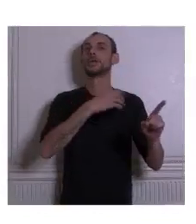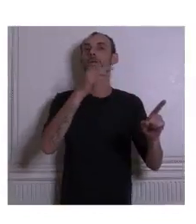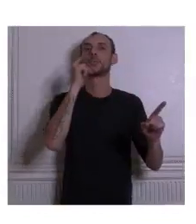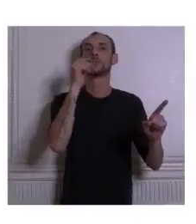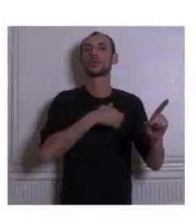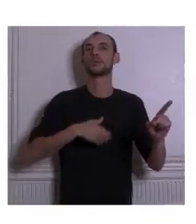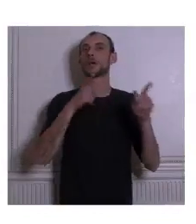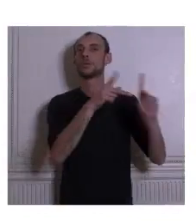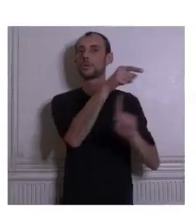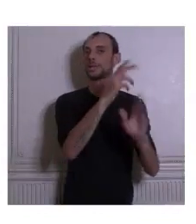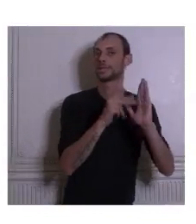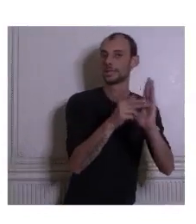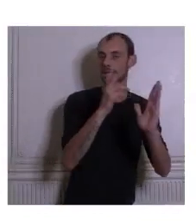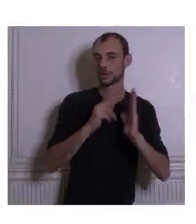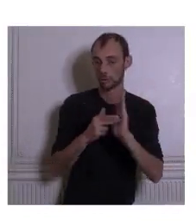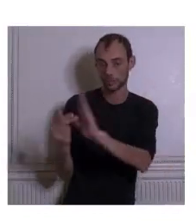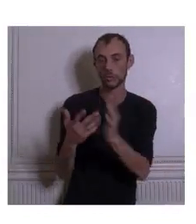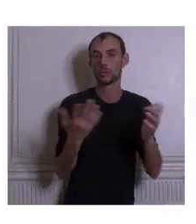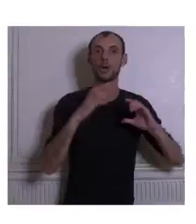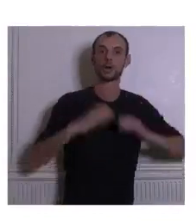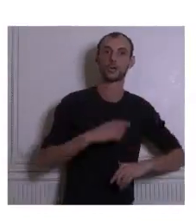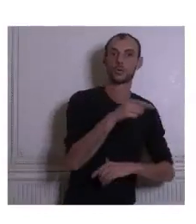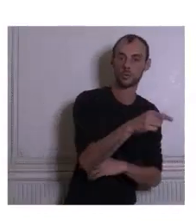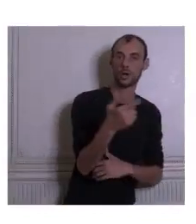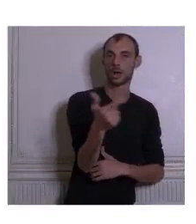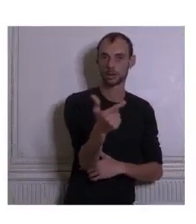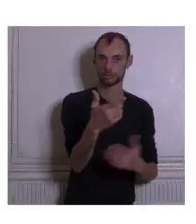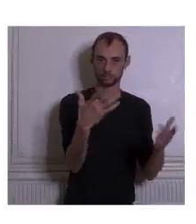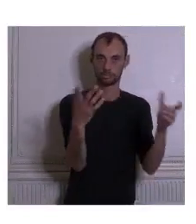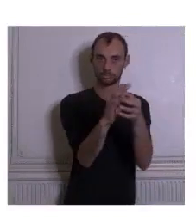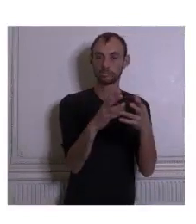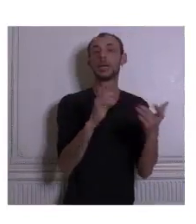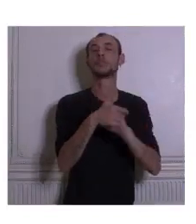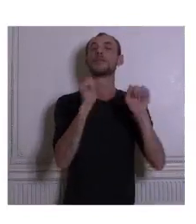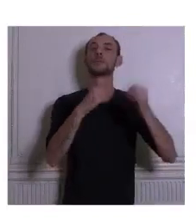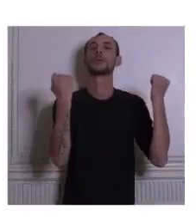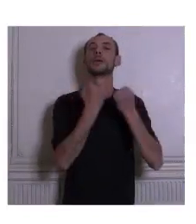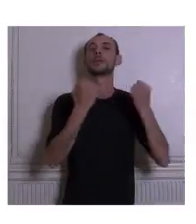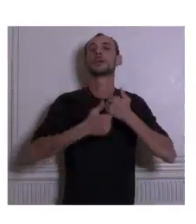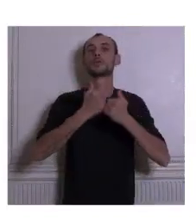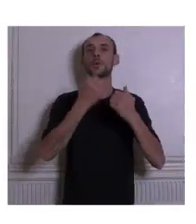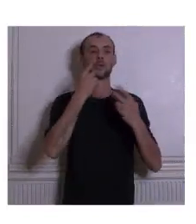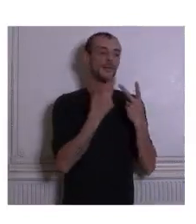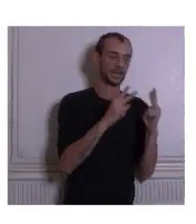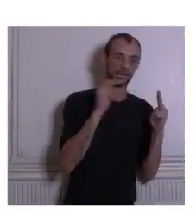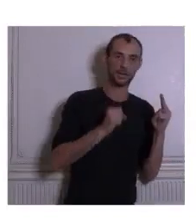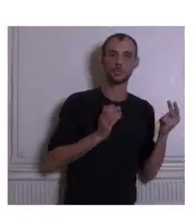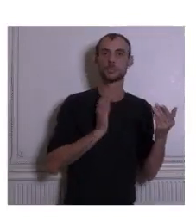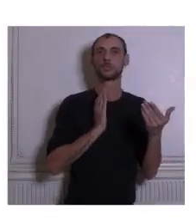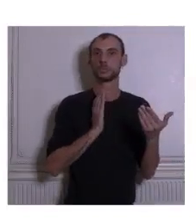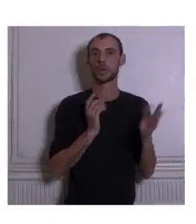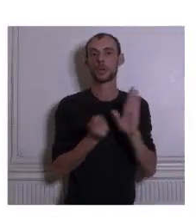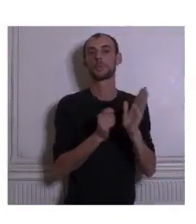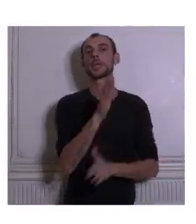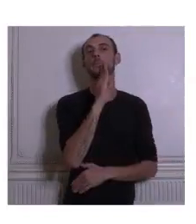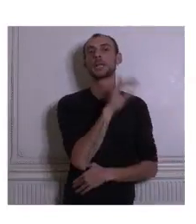plutôt que suivre. Mais vous prenez ou vous ne prenez pas, c'est juste une... D'ailleurs, c'est marqué mettre en place, d'ailleurs. Oui, tout à fait, si à la jamais... fin. Alors, ou alors vous mettez en premier,